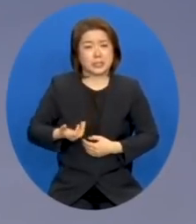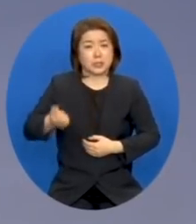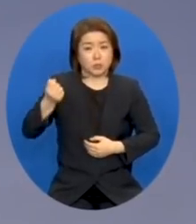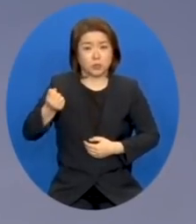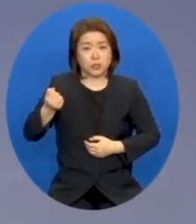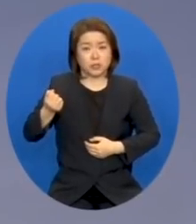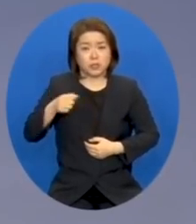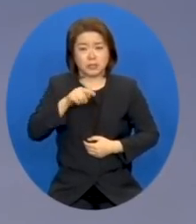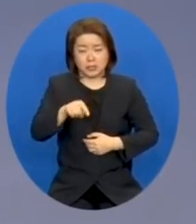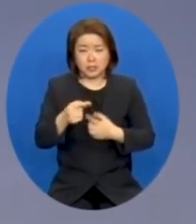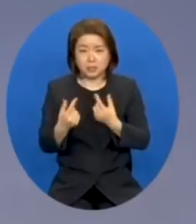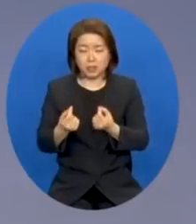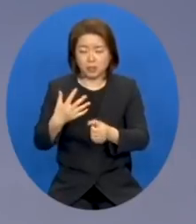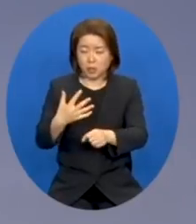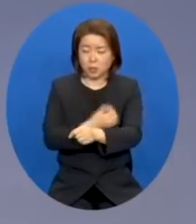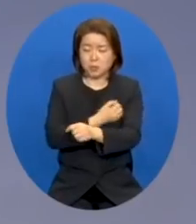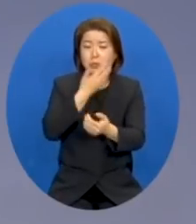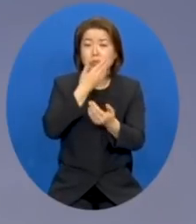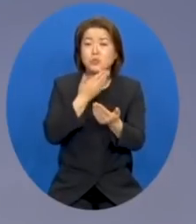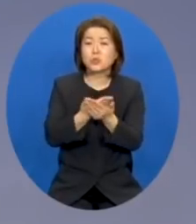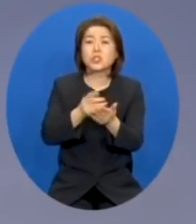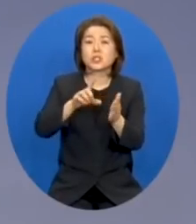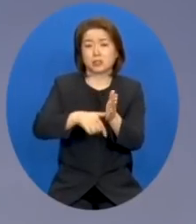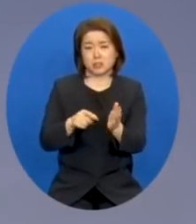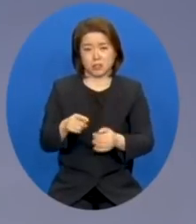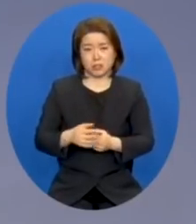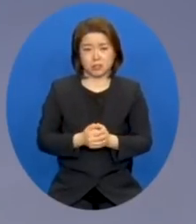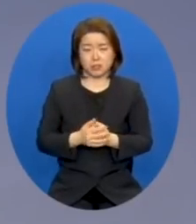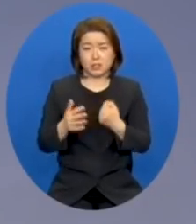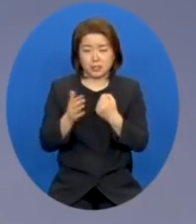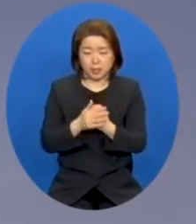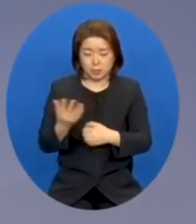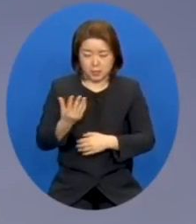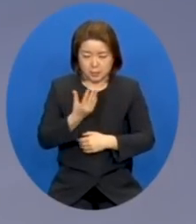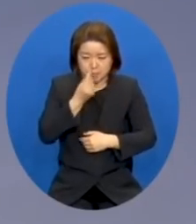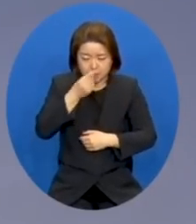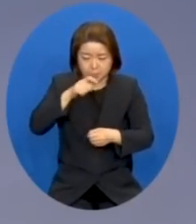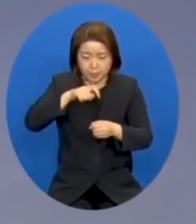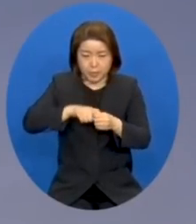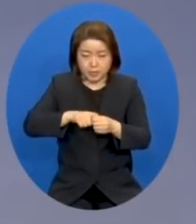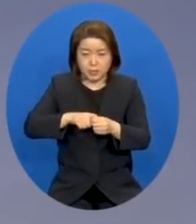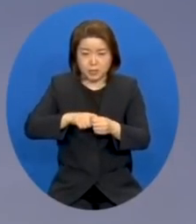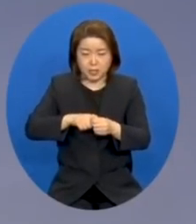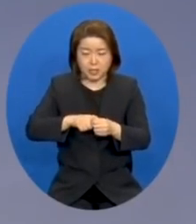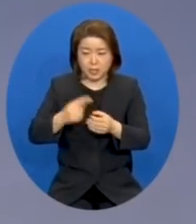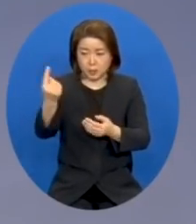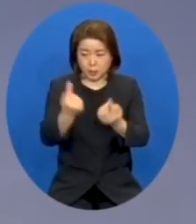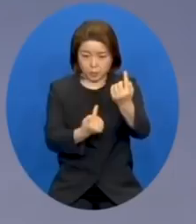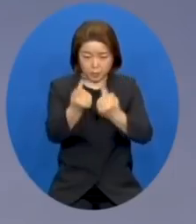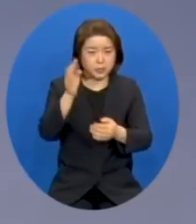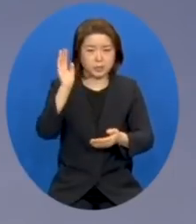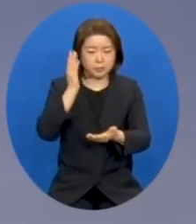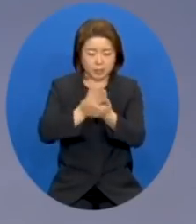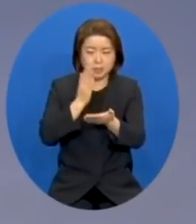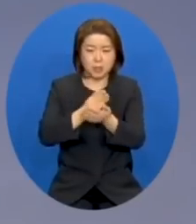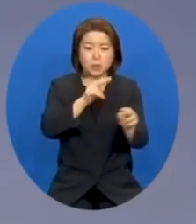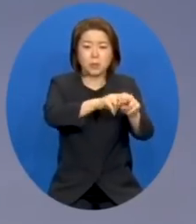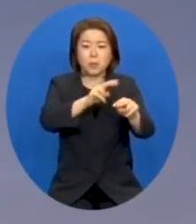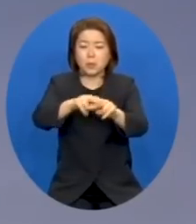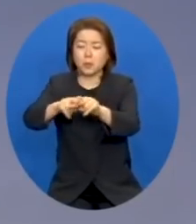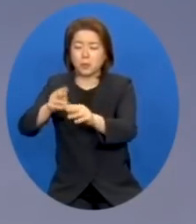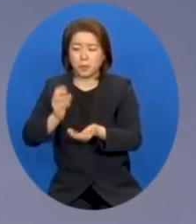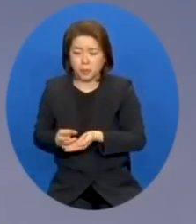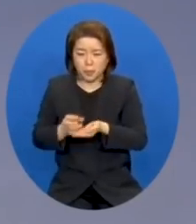그런 엄청난 성찬 인데 그래서 성찬 분명 분급 을 나와서 하지 못하고 앉아 있으라고